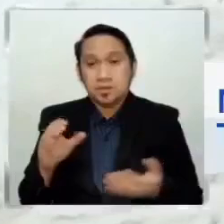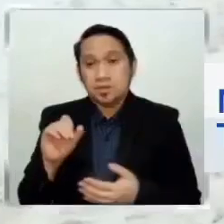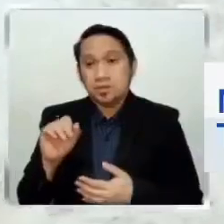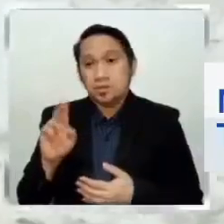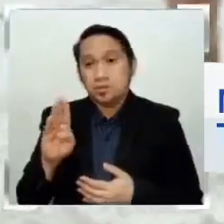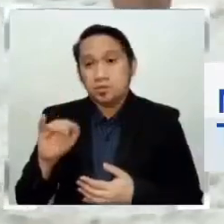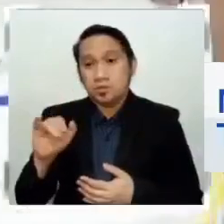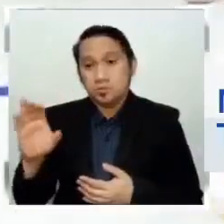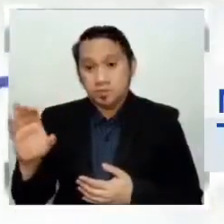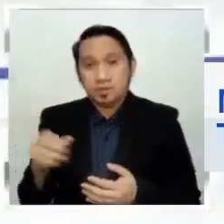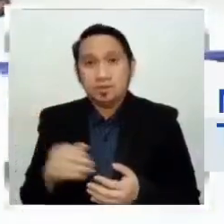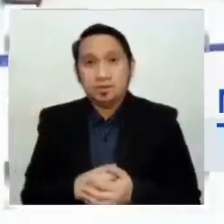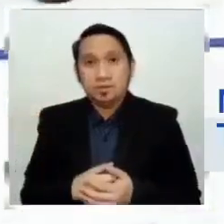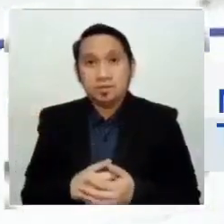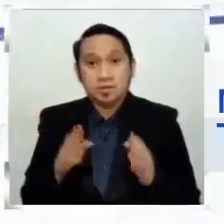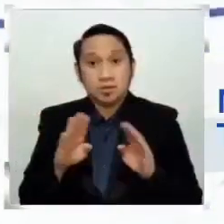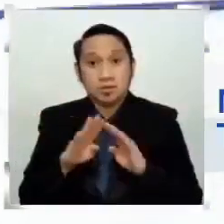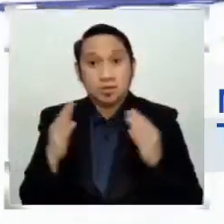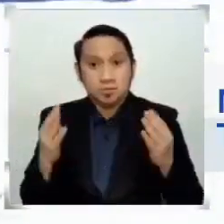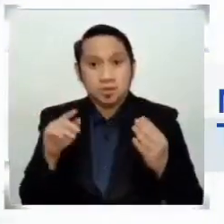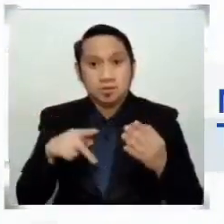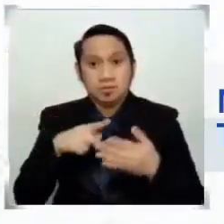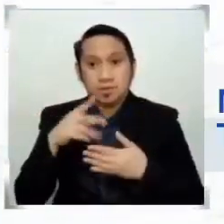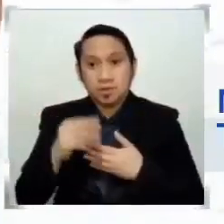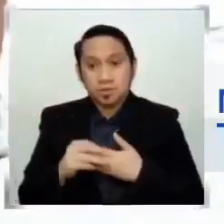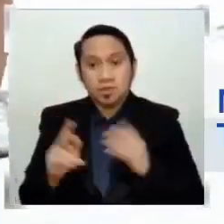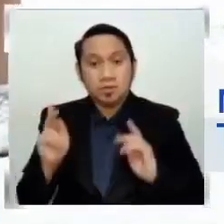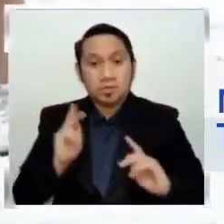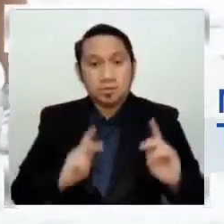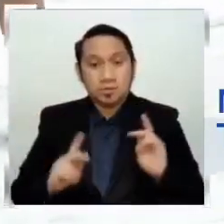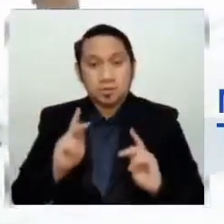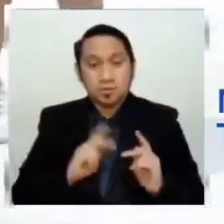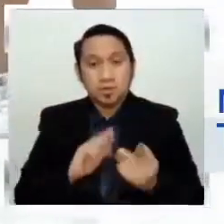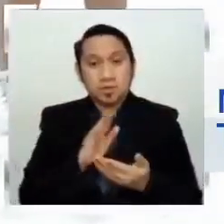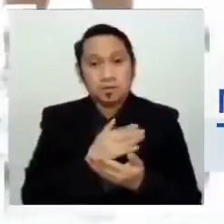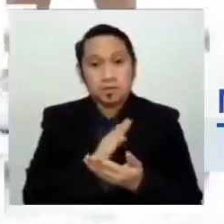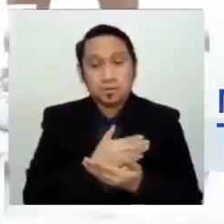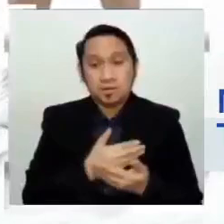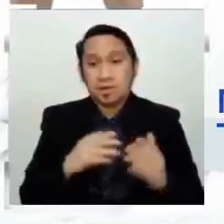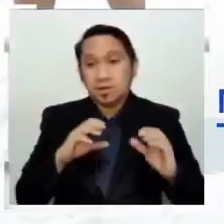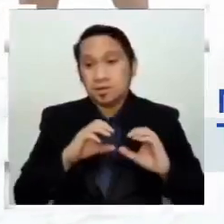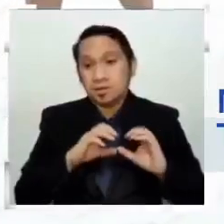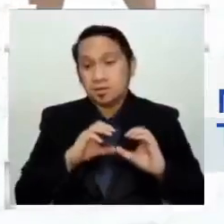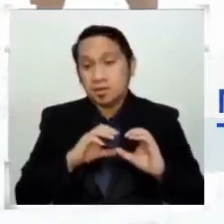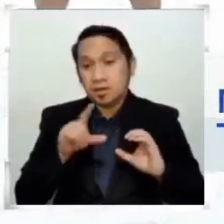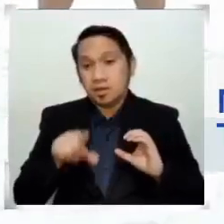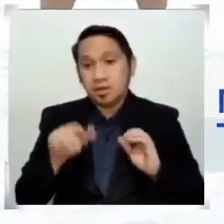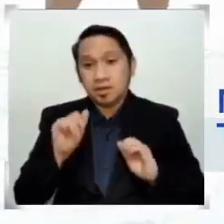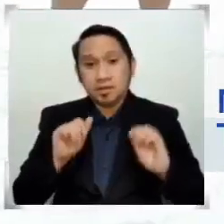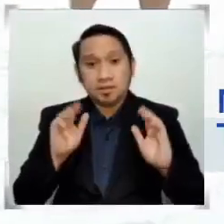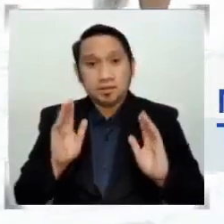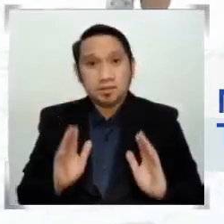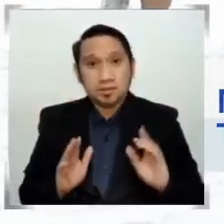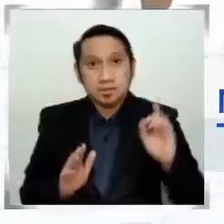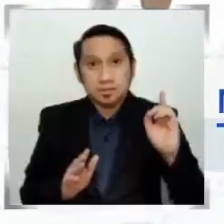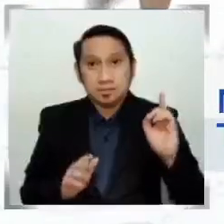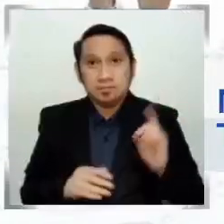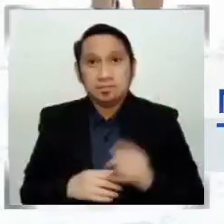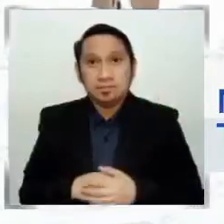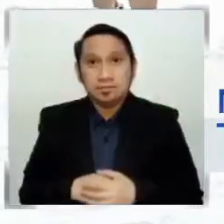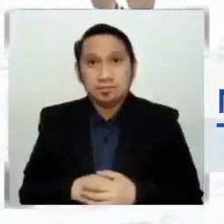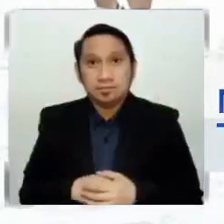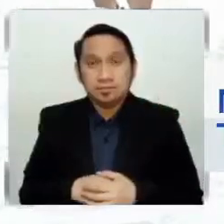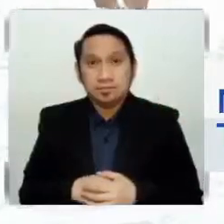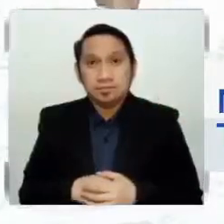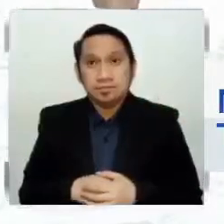Sa opening ceremony, nag-perform ng song number ang GMA artist na si Danny Ozaraga, Mel Caluag at Lyra Mikolob